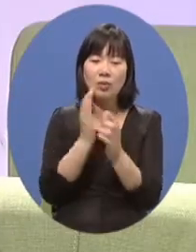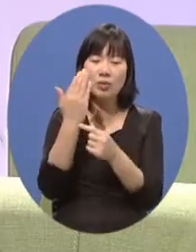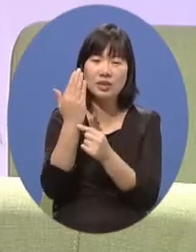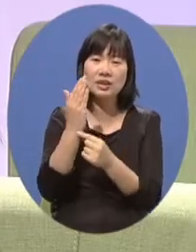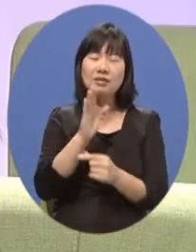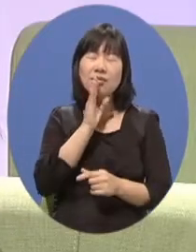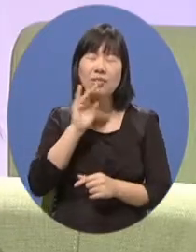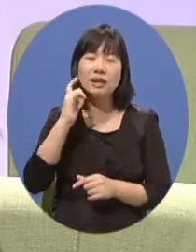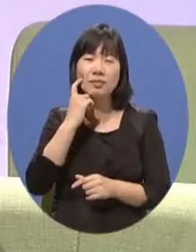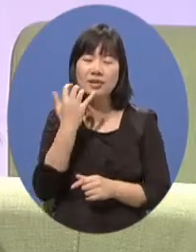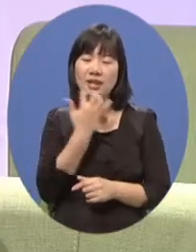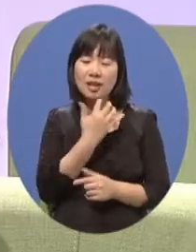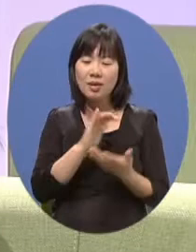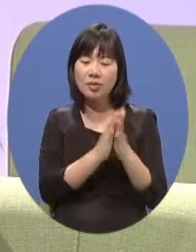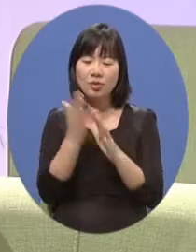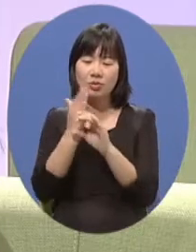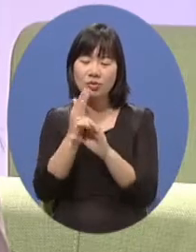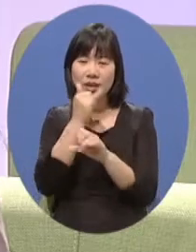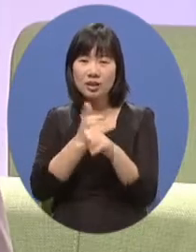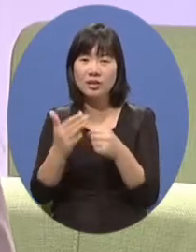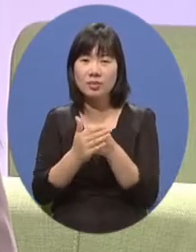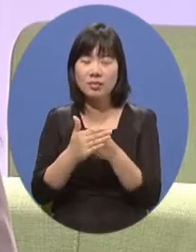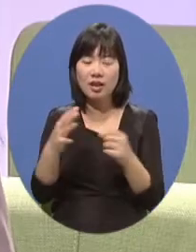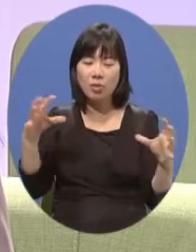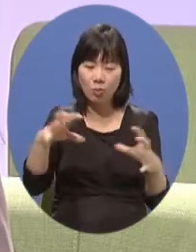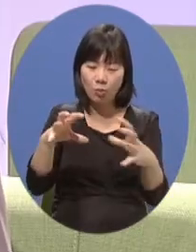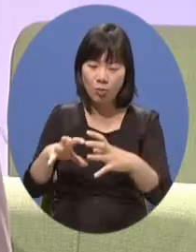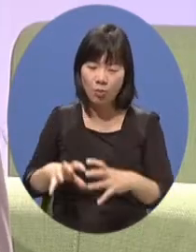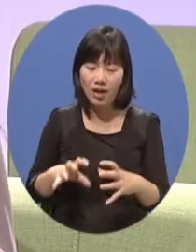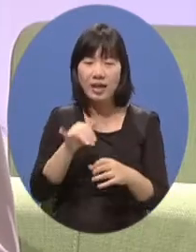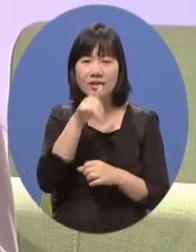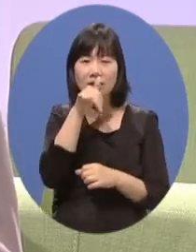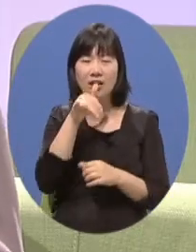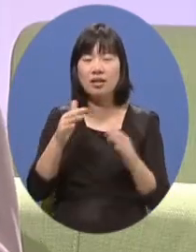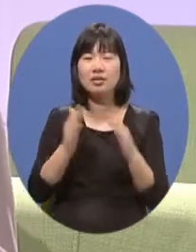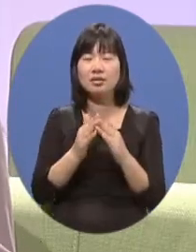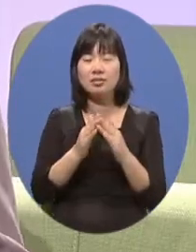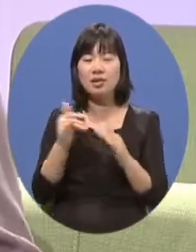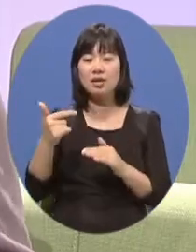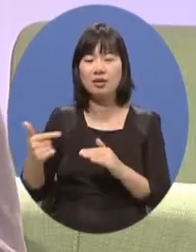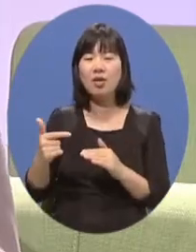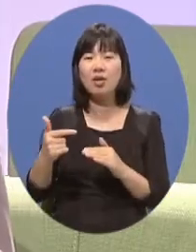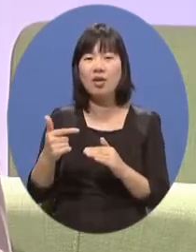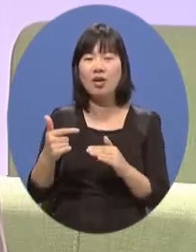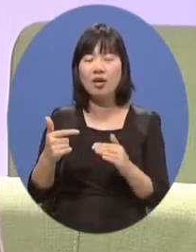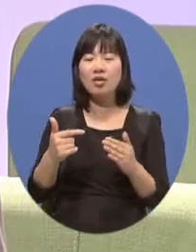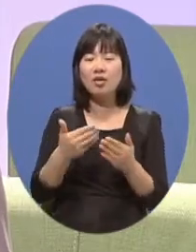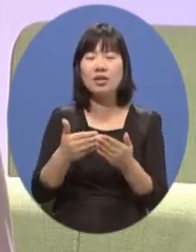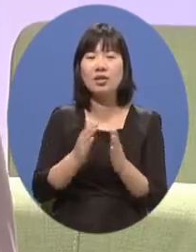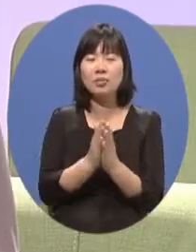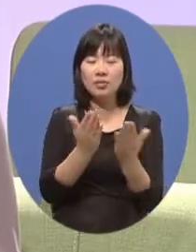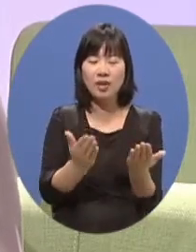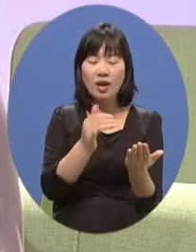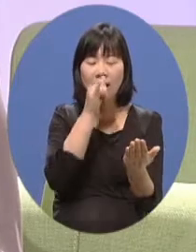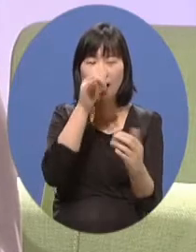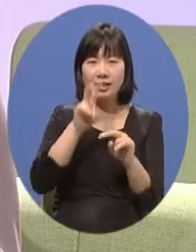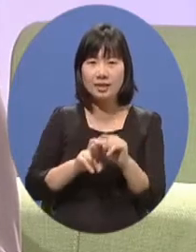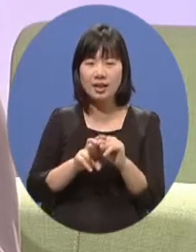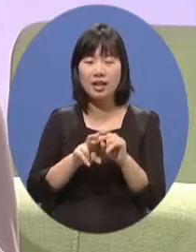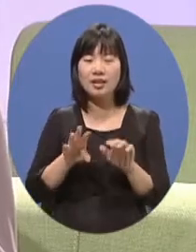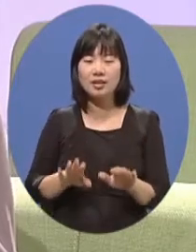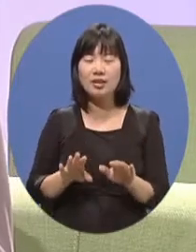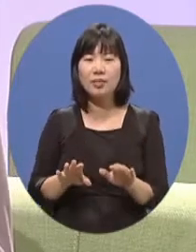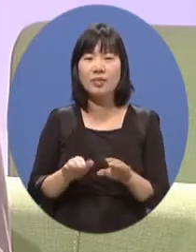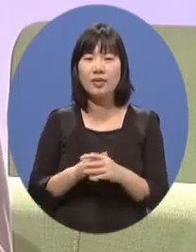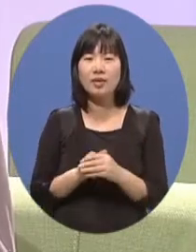예쁜 색깔로 변하고 있어요. 네. 이런 거 이렇게 모아 오셔가지고 집에 커다란 도화지 펴놓으시고 앉아가지고 이제